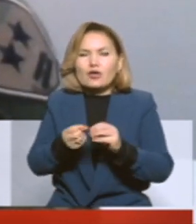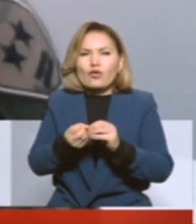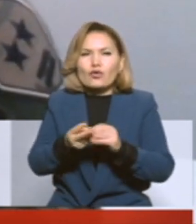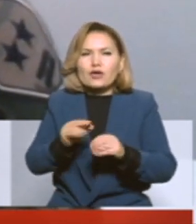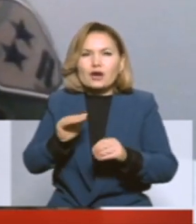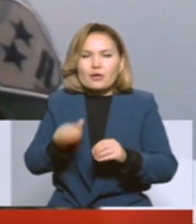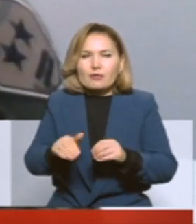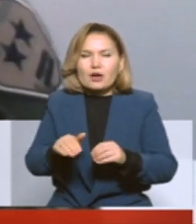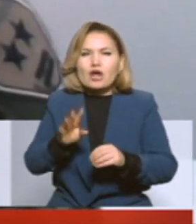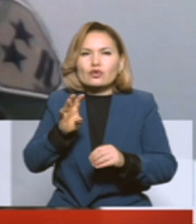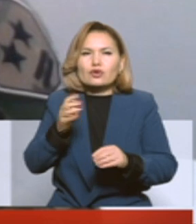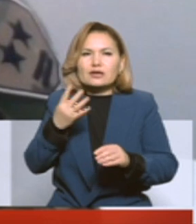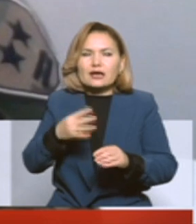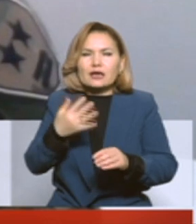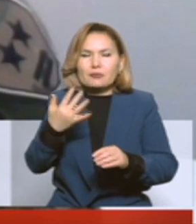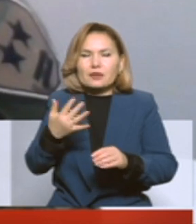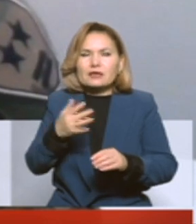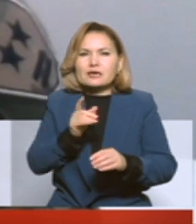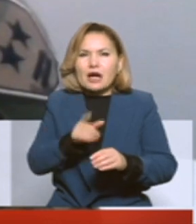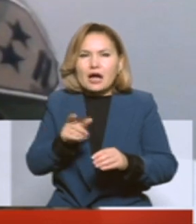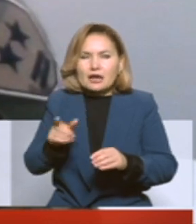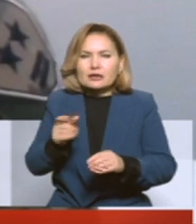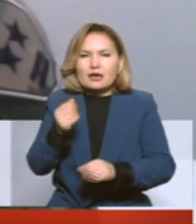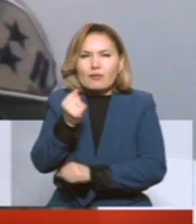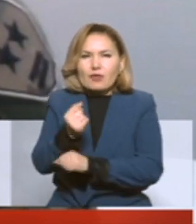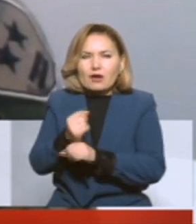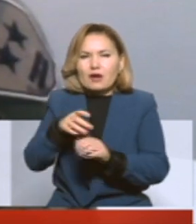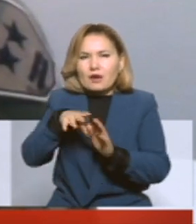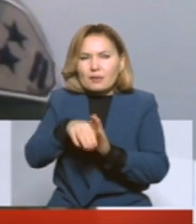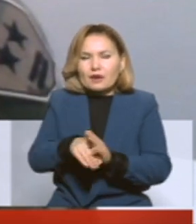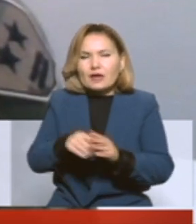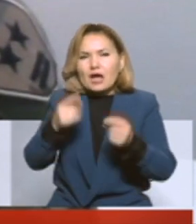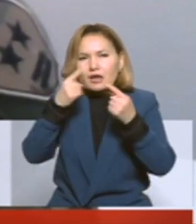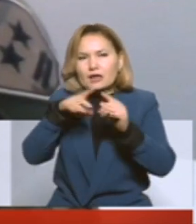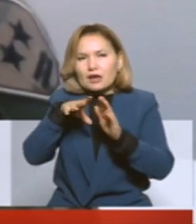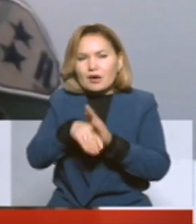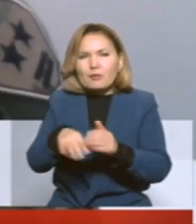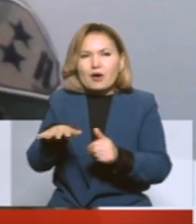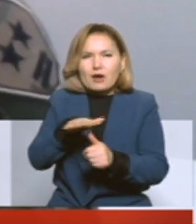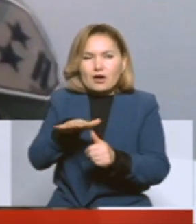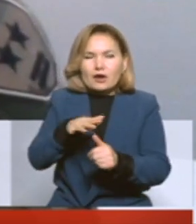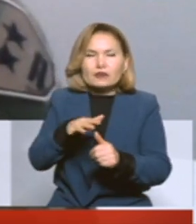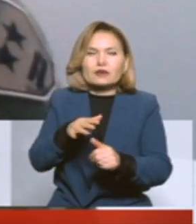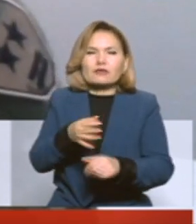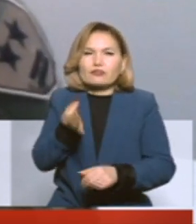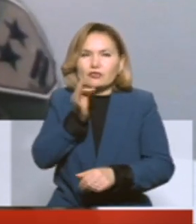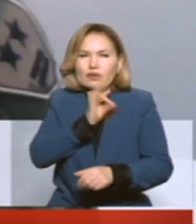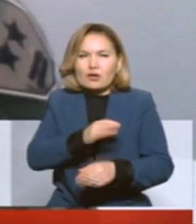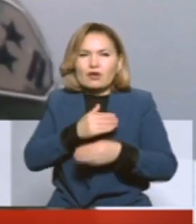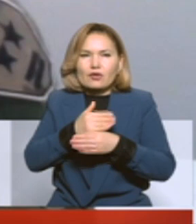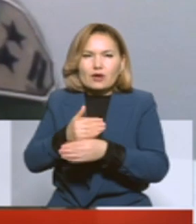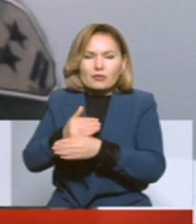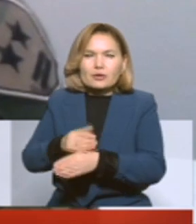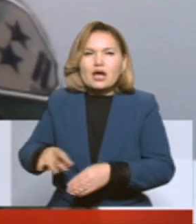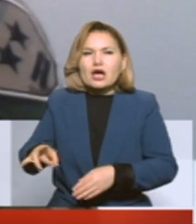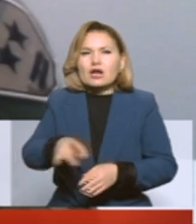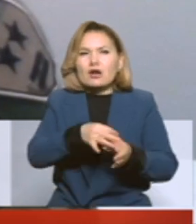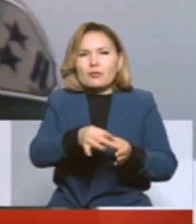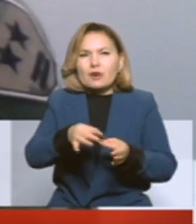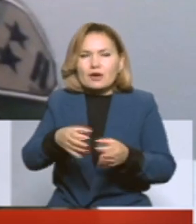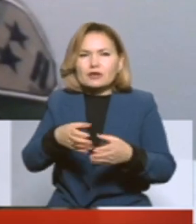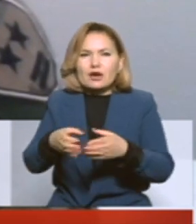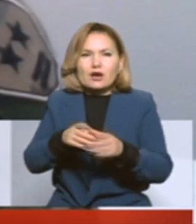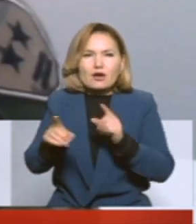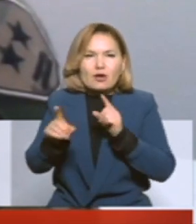адам, 1300-ге дейінгі жуық техника, 7 әуе кемелері жұмылдырылды. Республикалық жедел